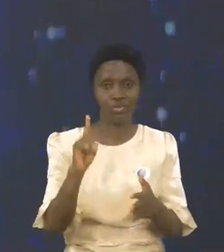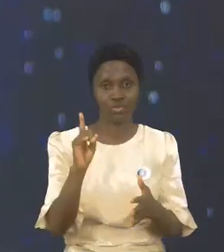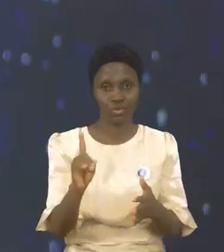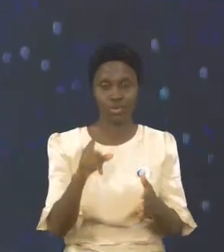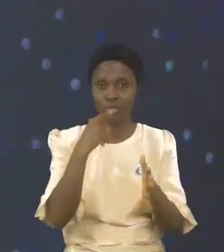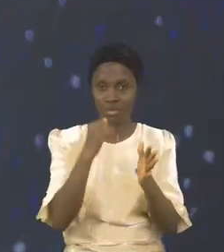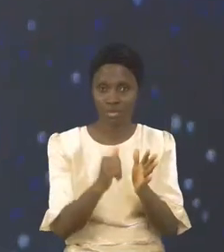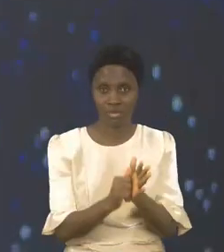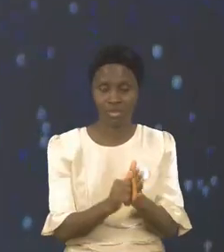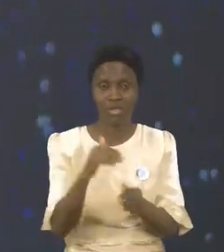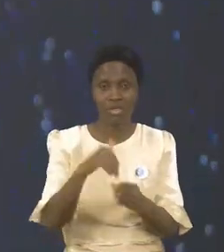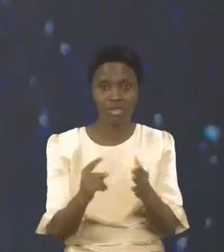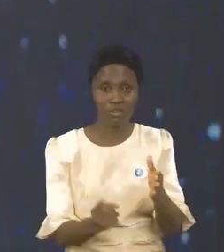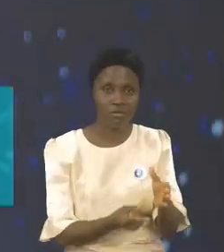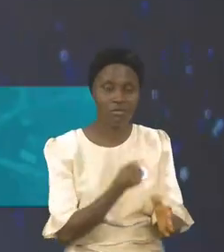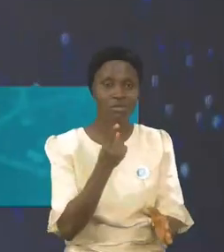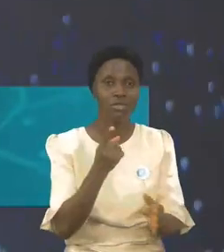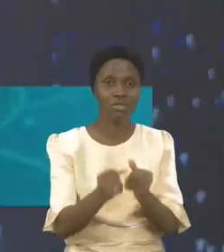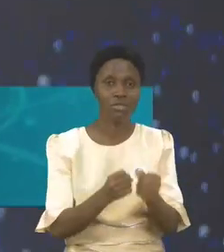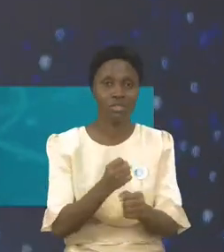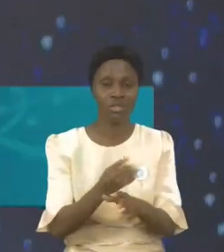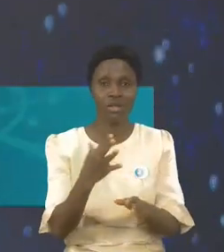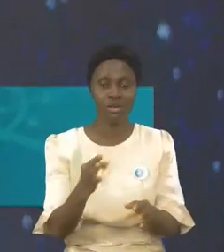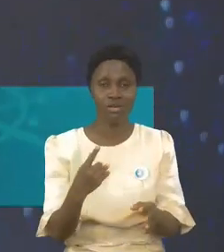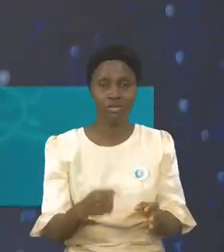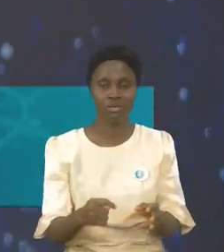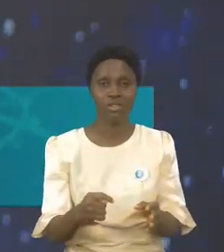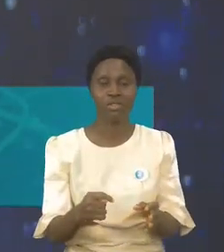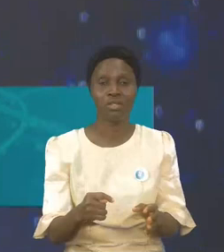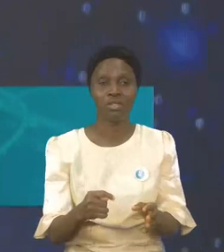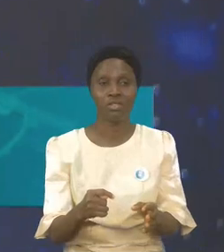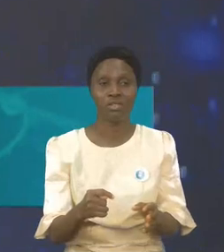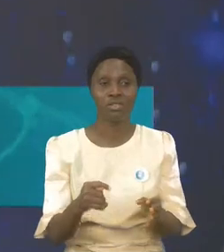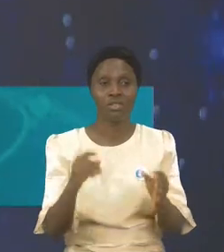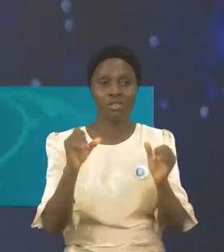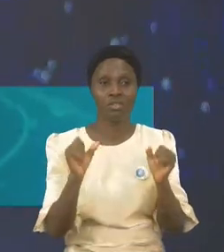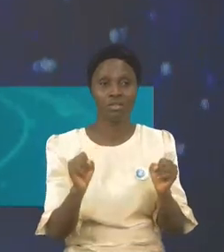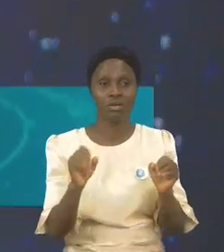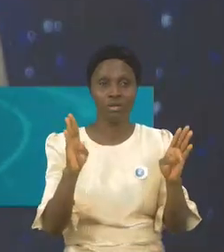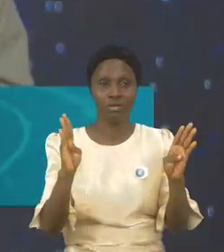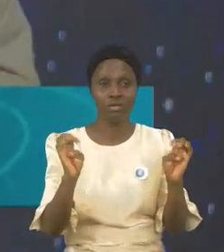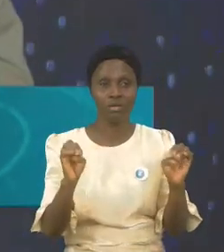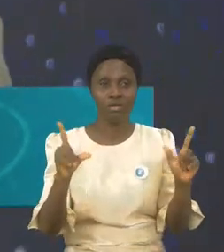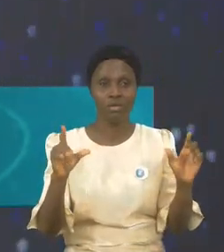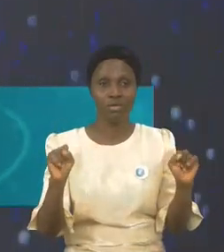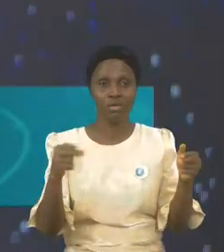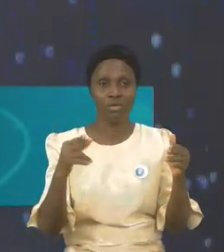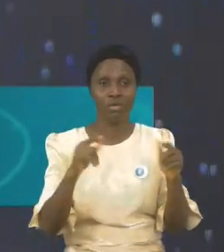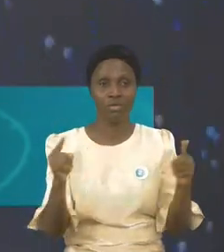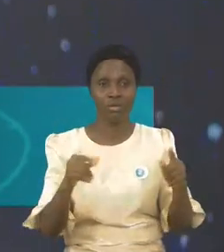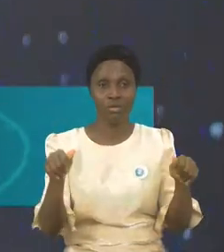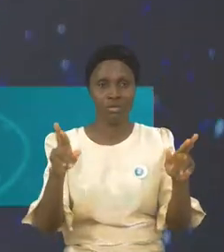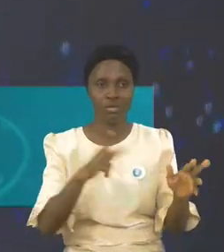1, Daniel 7, 1. La première année de Belshazzar, roi de Babylone, Daniel